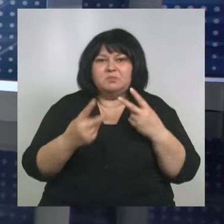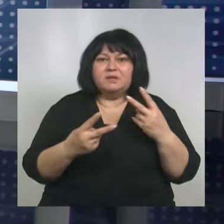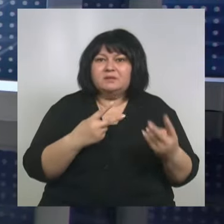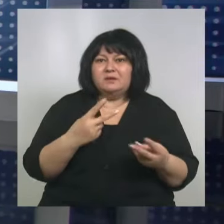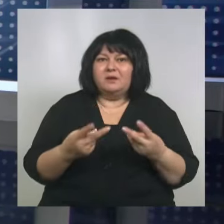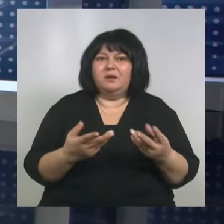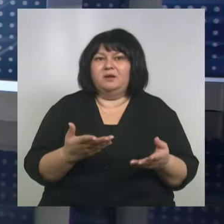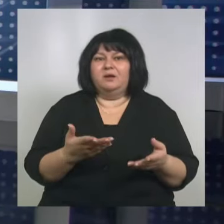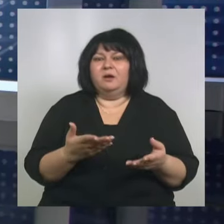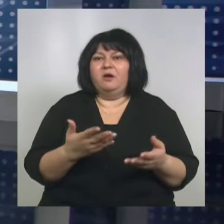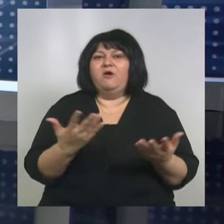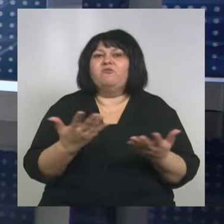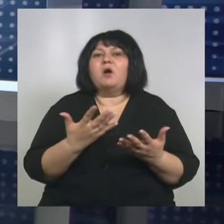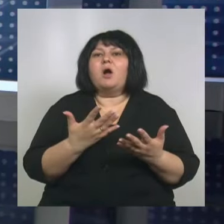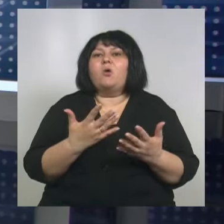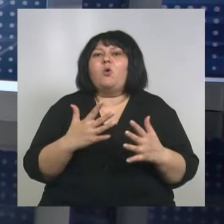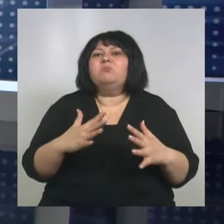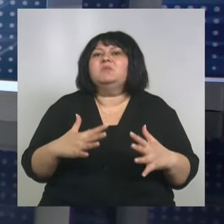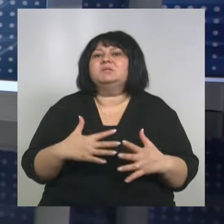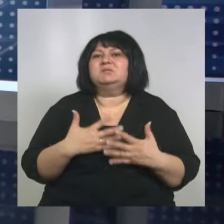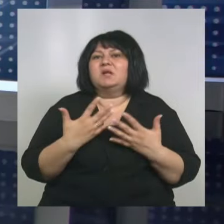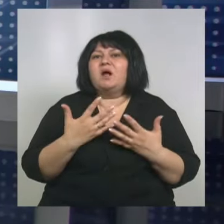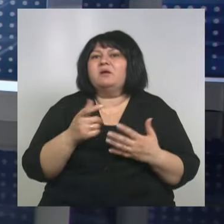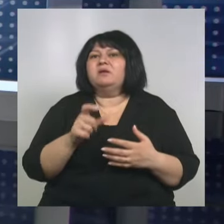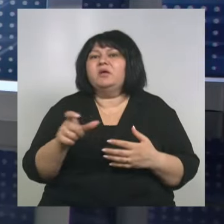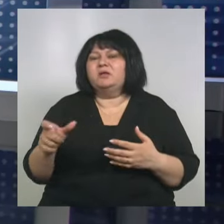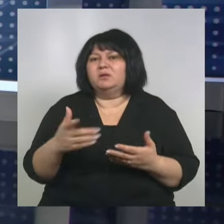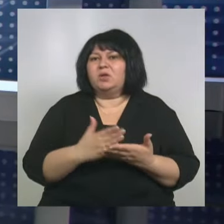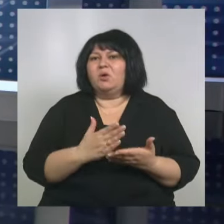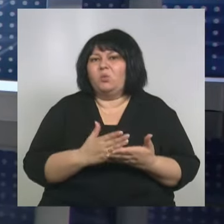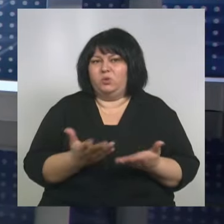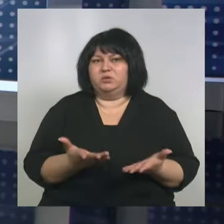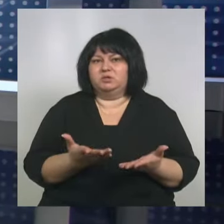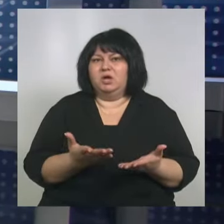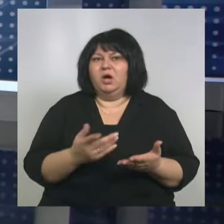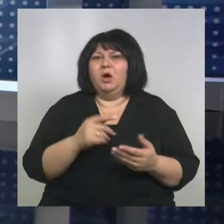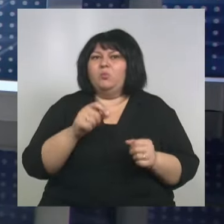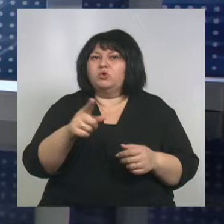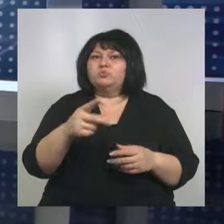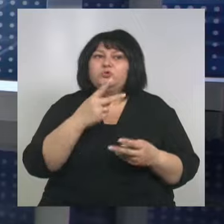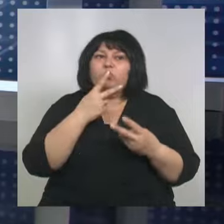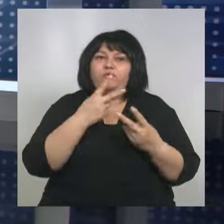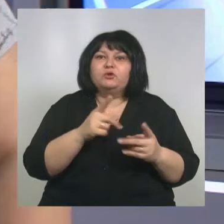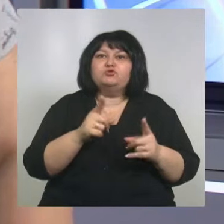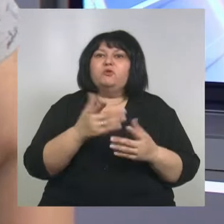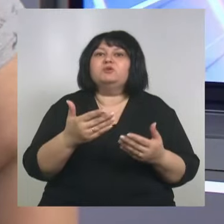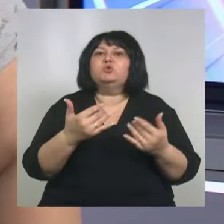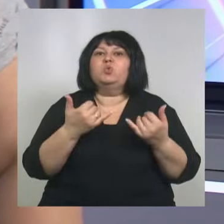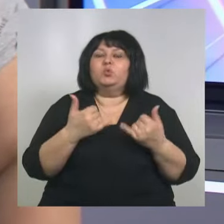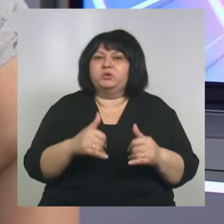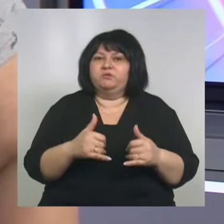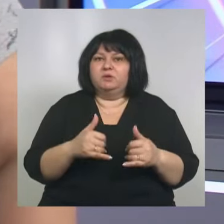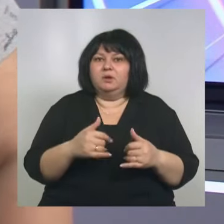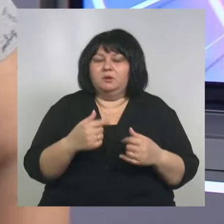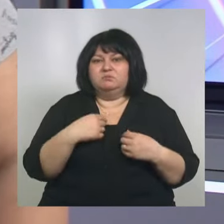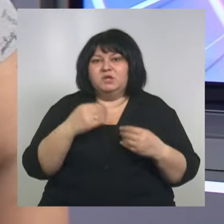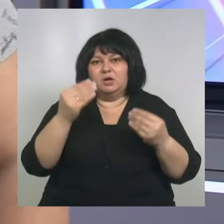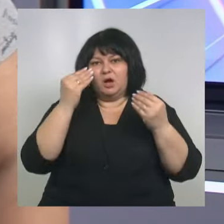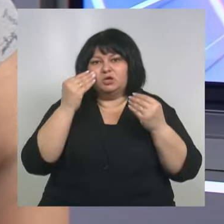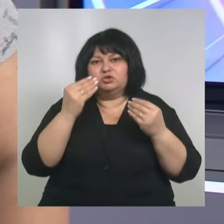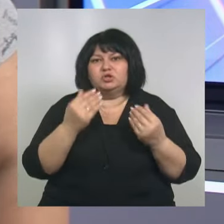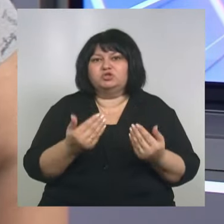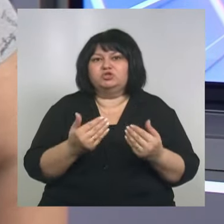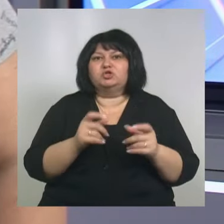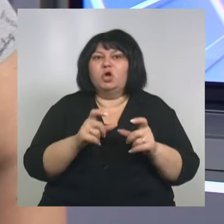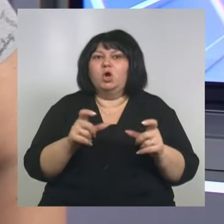посмотрели в каком они настроении сейчас находятся что вы видите может быть то что вас удивило Ну мне кажется Сейчас уже